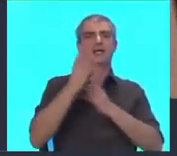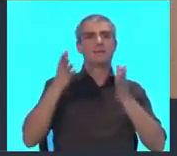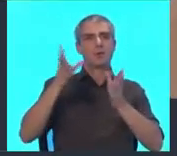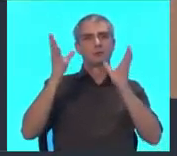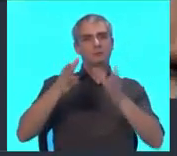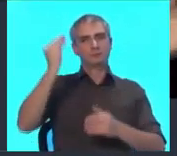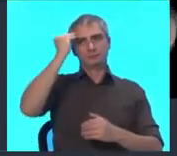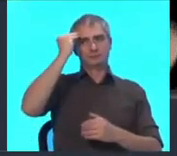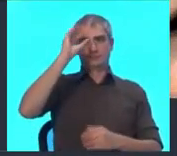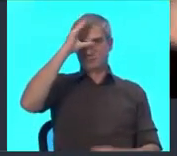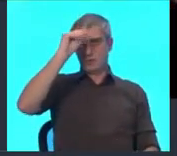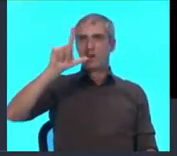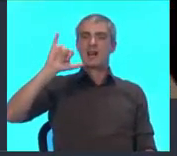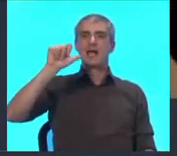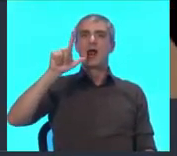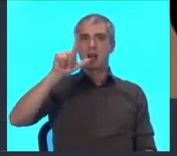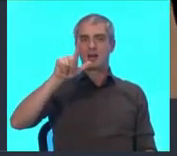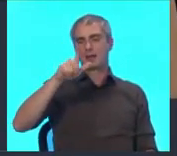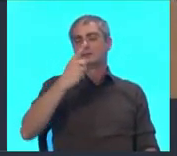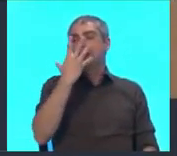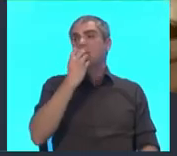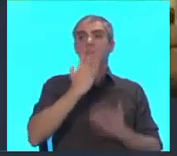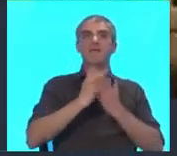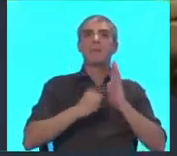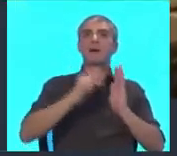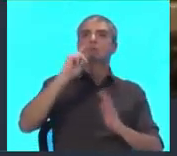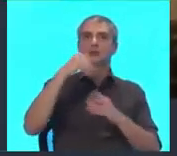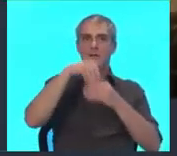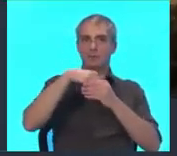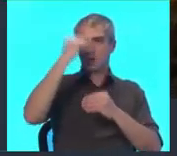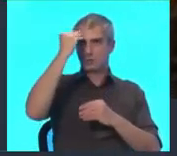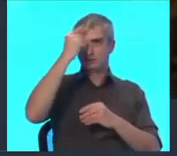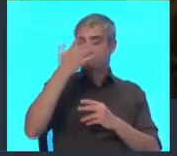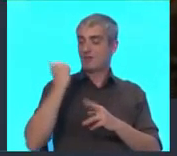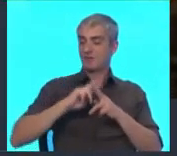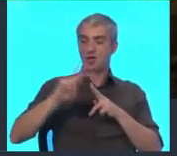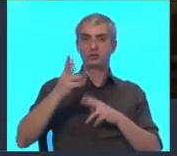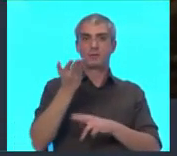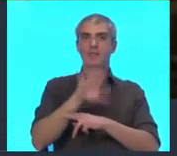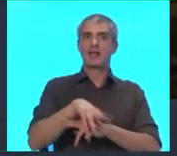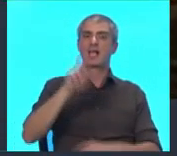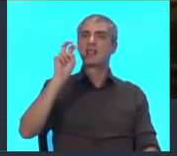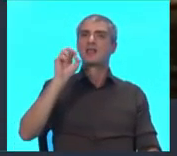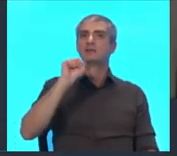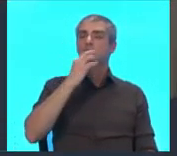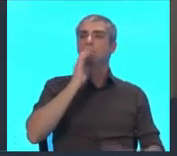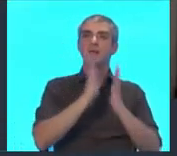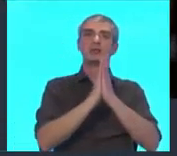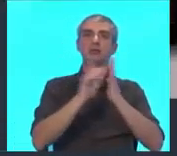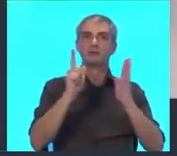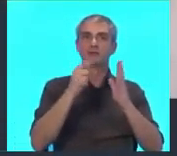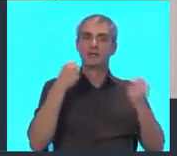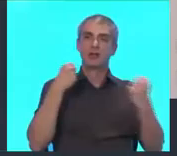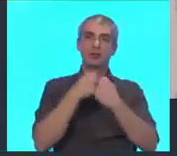לזכרו של ליאל. זאת הטרגדיה השנייה בבית הספר. לפני חודשיים נהרג עיניו סוויסה בן 17 בתאונת